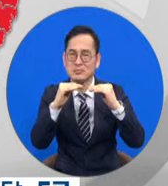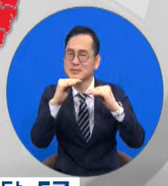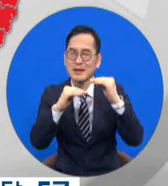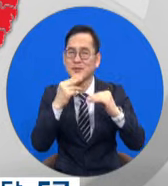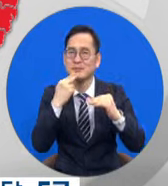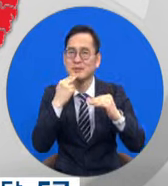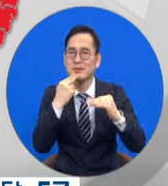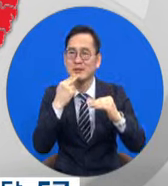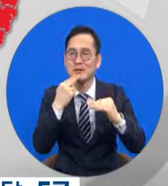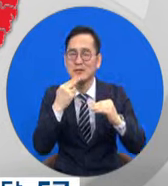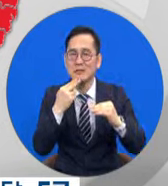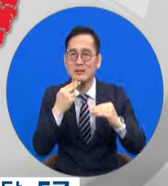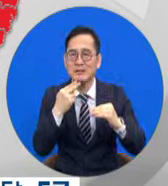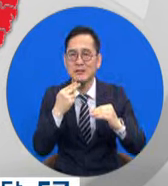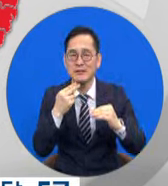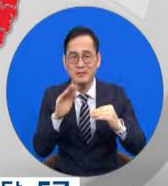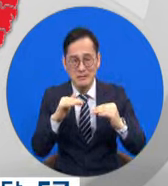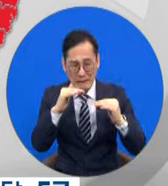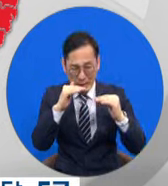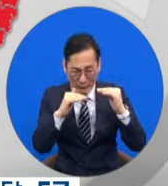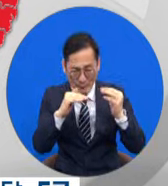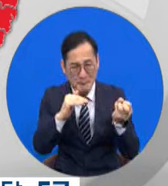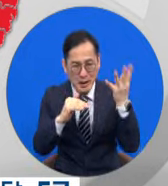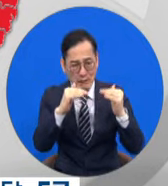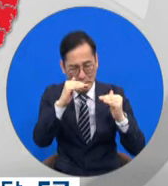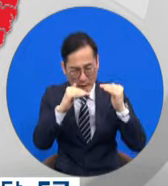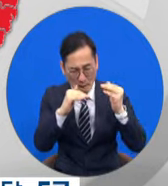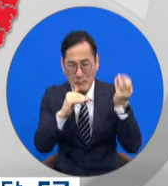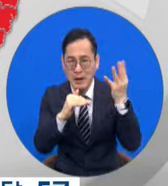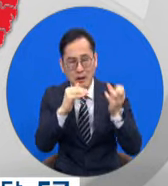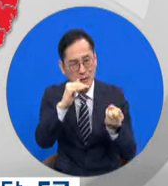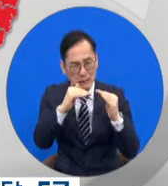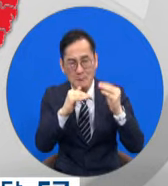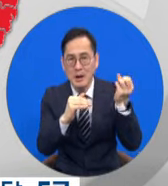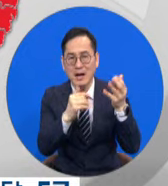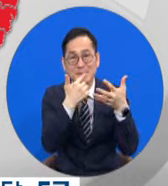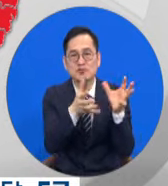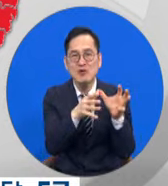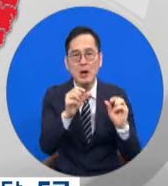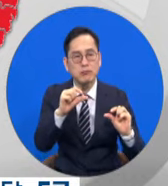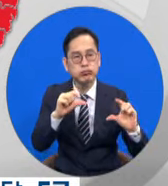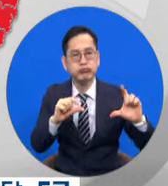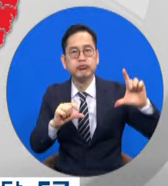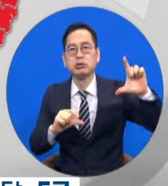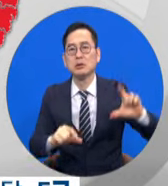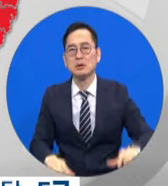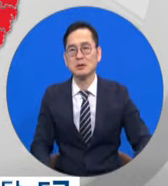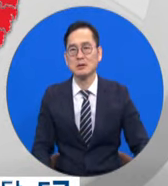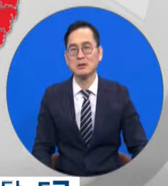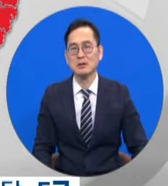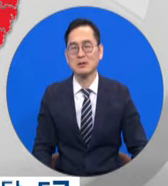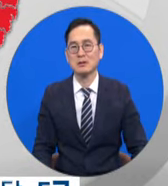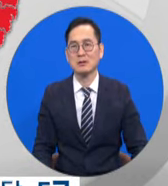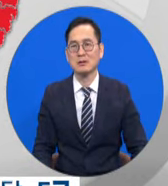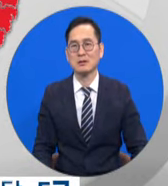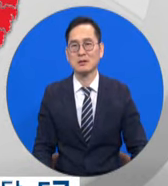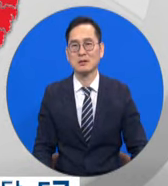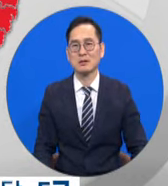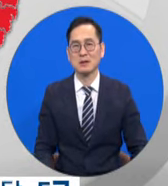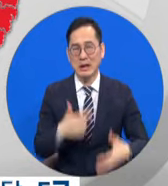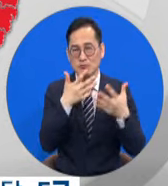대거 굉장히 아슬아슬한 표 차이로 민주당이 승리하면서 의석수를 민주당이 싹쓸이했었던